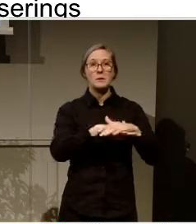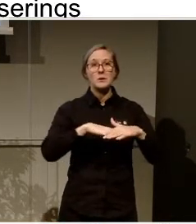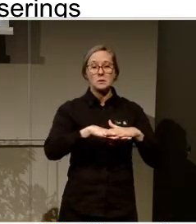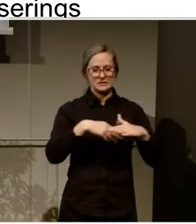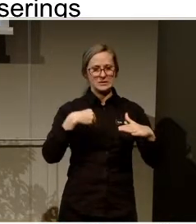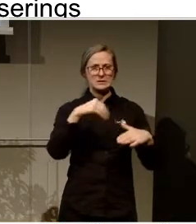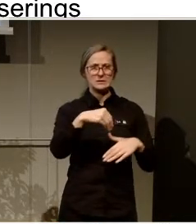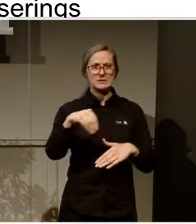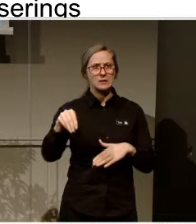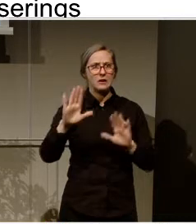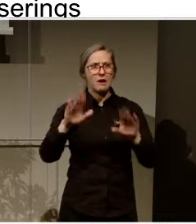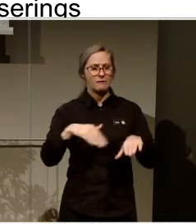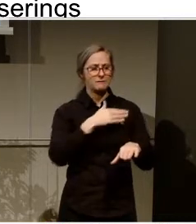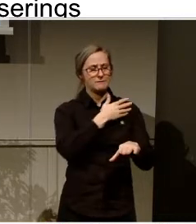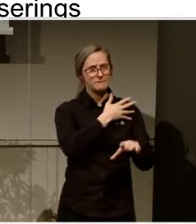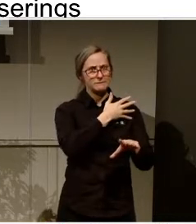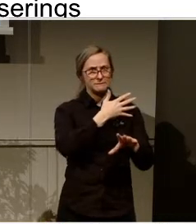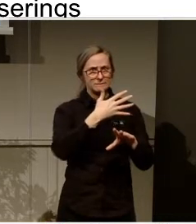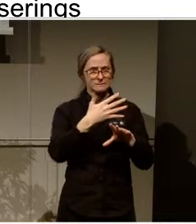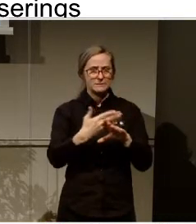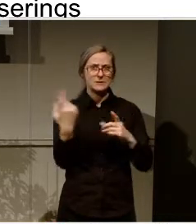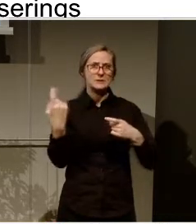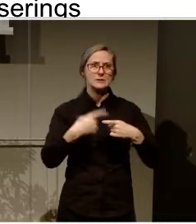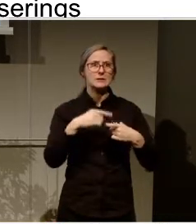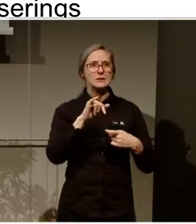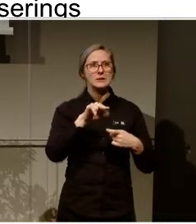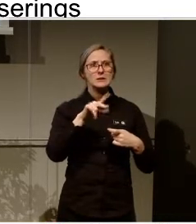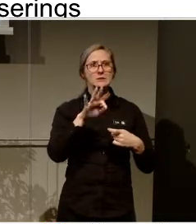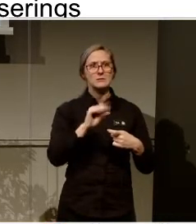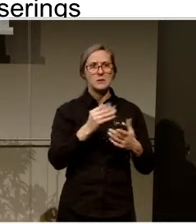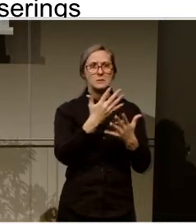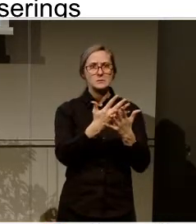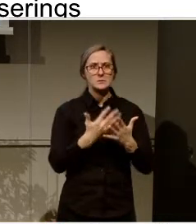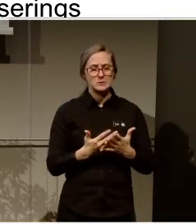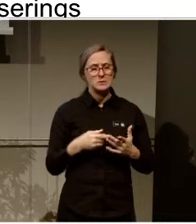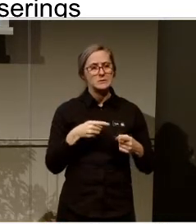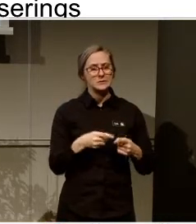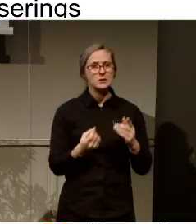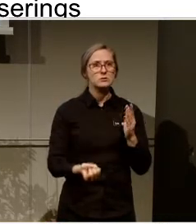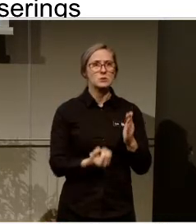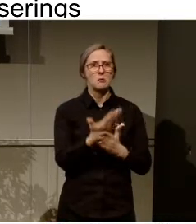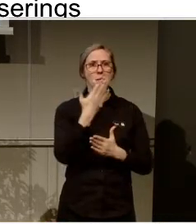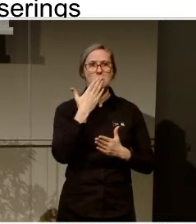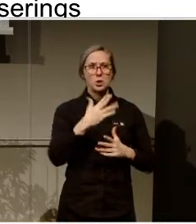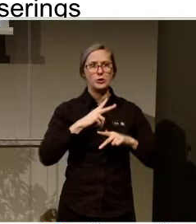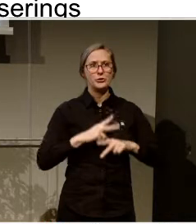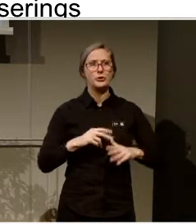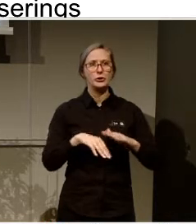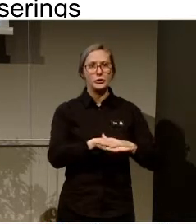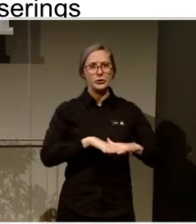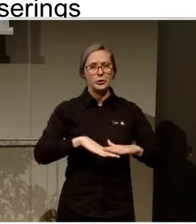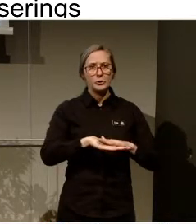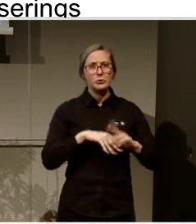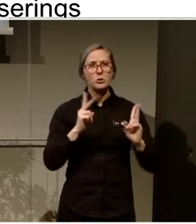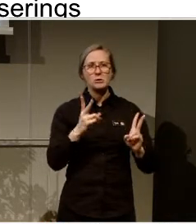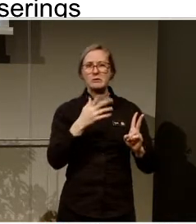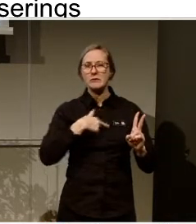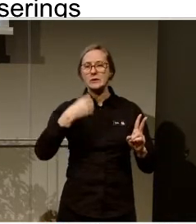har gjort under många år på infrastruktur ger oss en stabil grund. Vi är också väldigt duktiga på